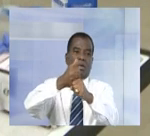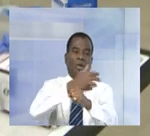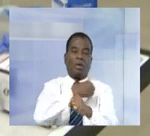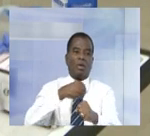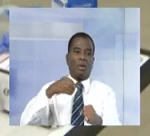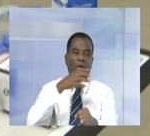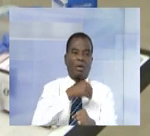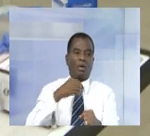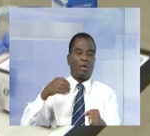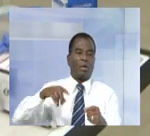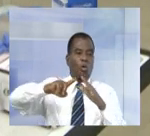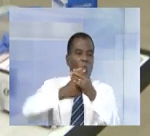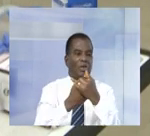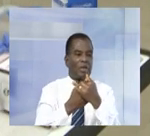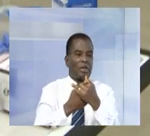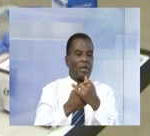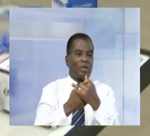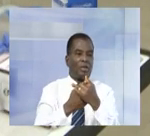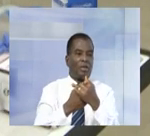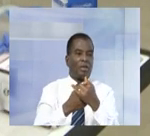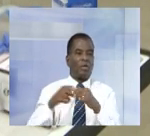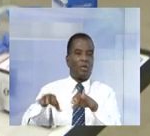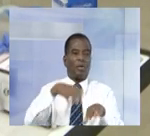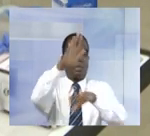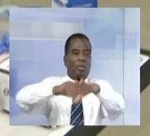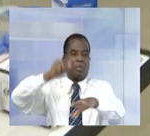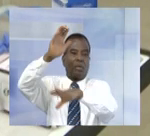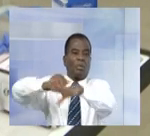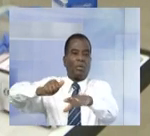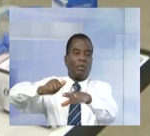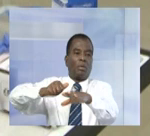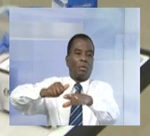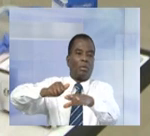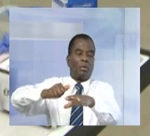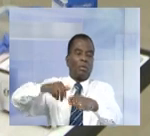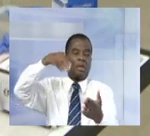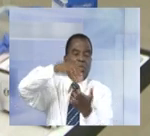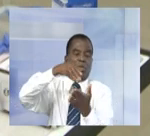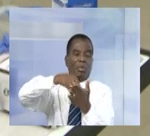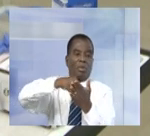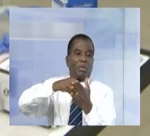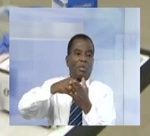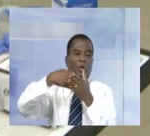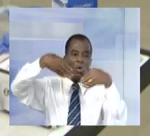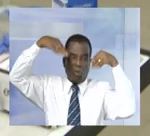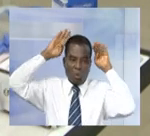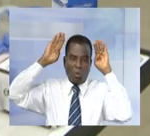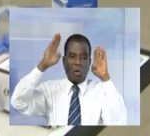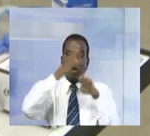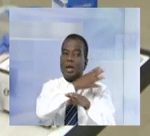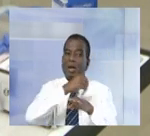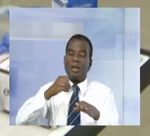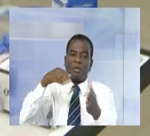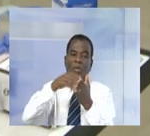frontières a commencé. Ils ont fait appel à des médecins et infirmiers cubains qui sont déjà en place,